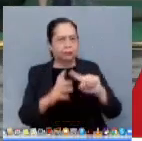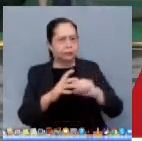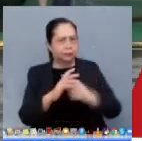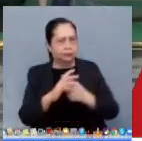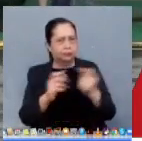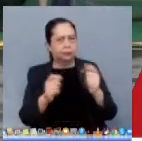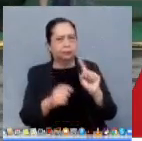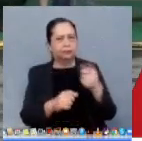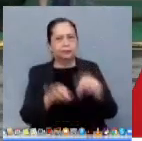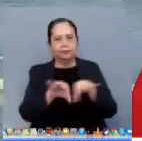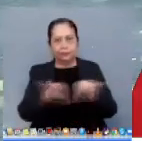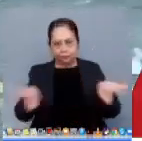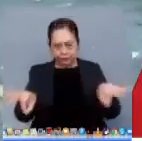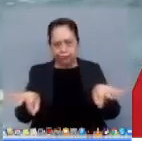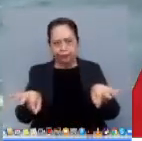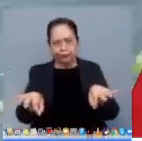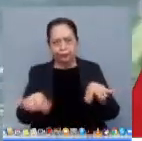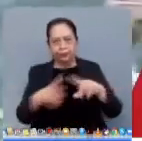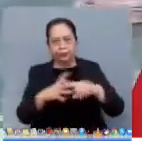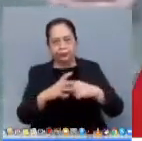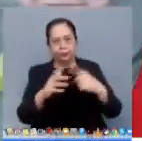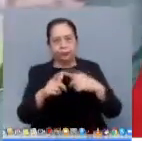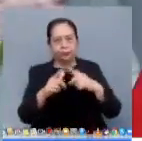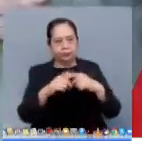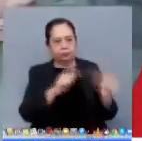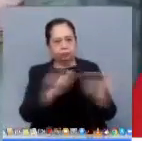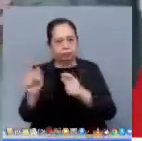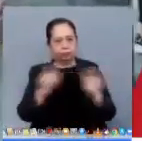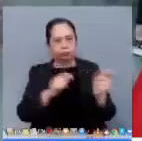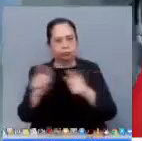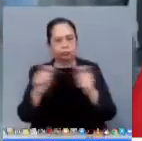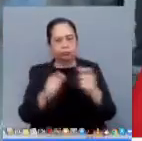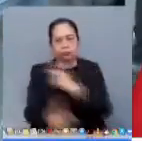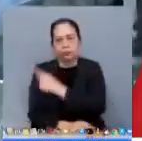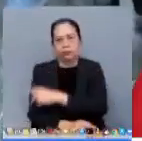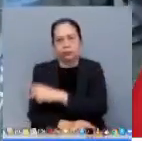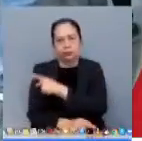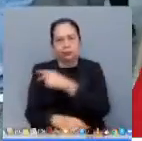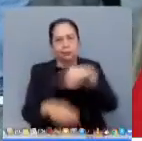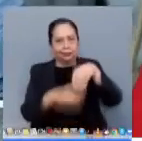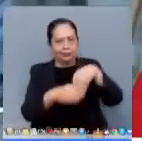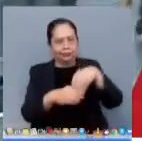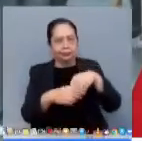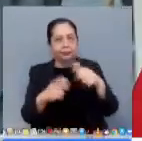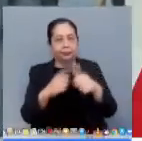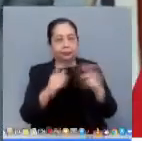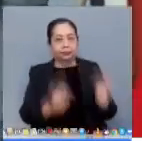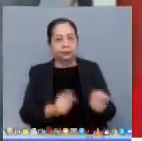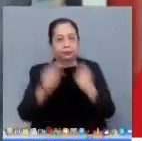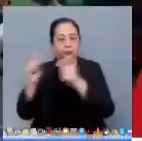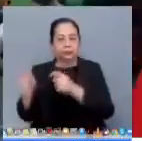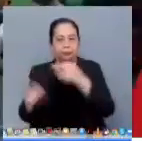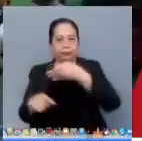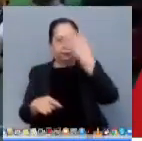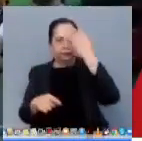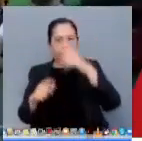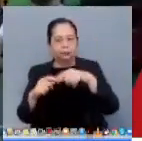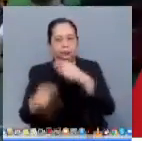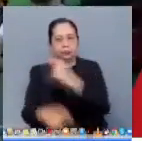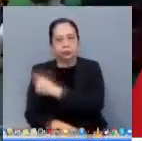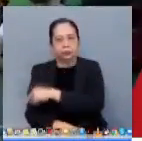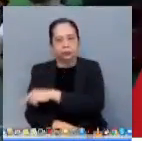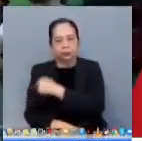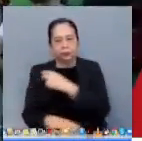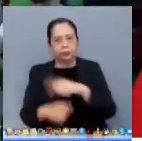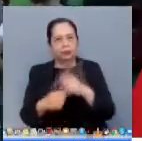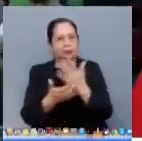ng gusali. Agad inilikas ang mga pasyenteng nasa loob. Una silang dinala rito sa tapat ng ospital. May mga nakita